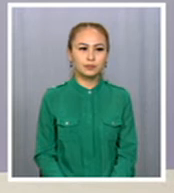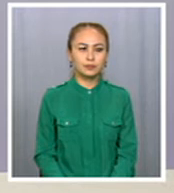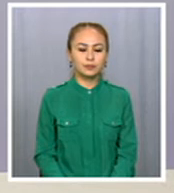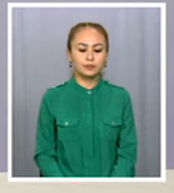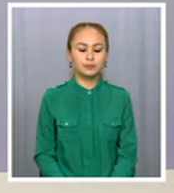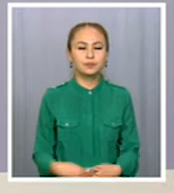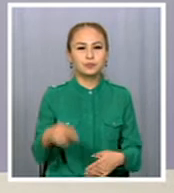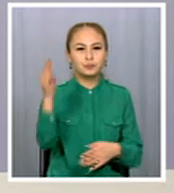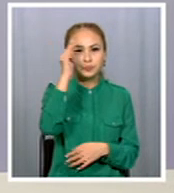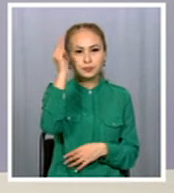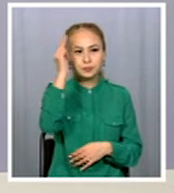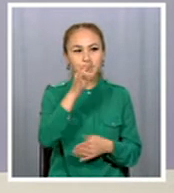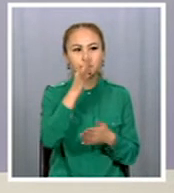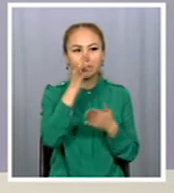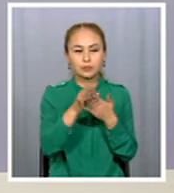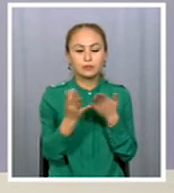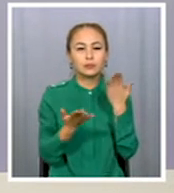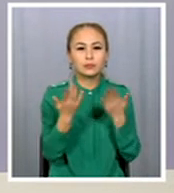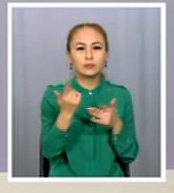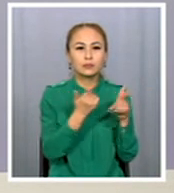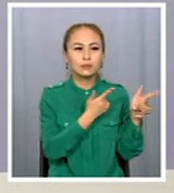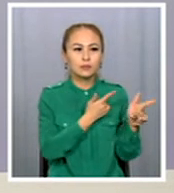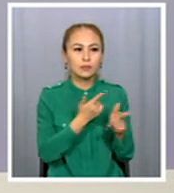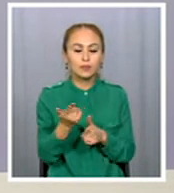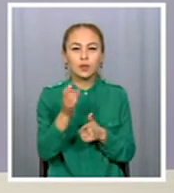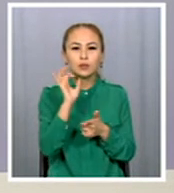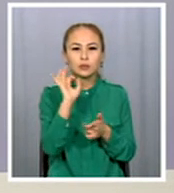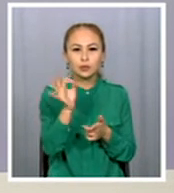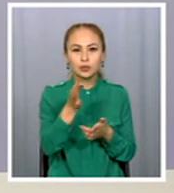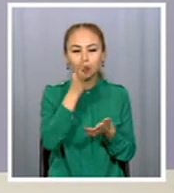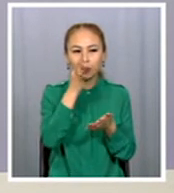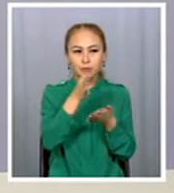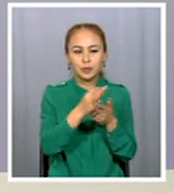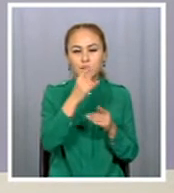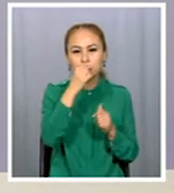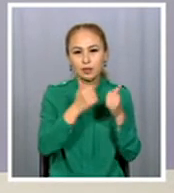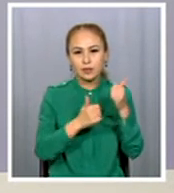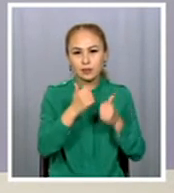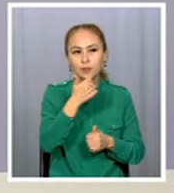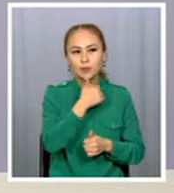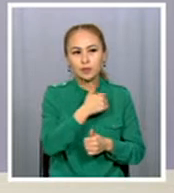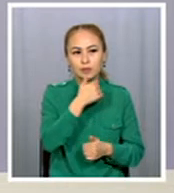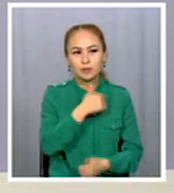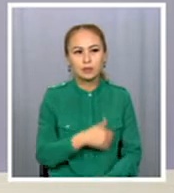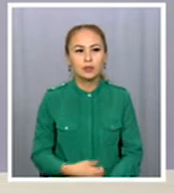Оқушылар, жауаптарыңыз дайын болса, дұрыс жауаппен салыстырып көріңіздер.